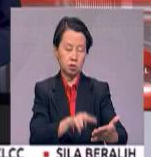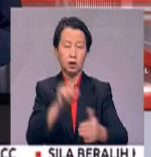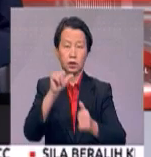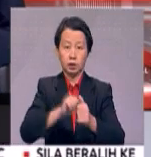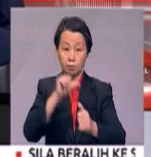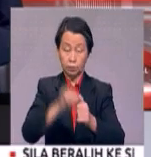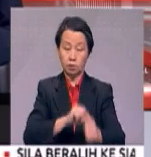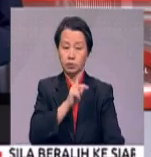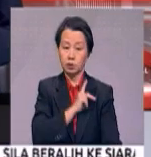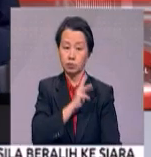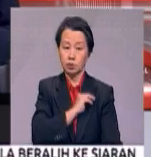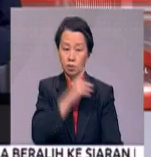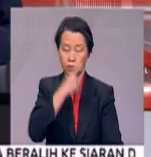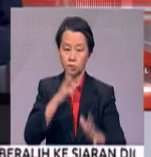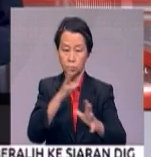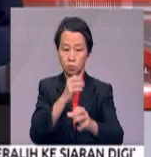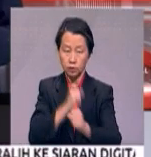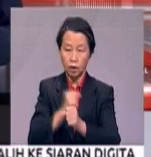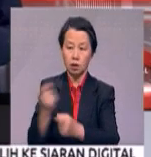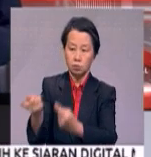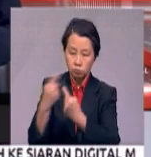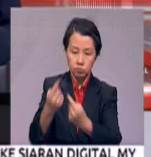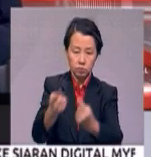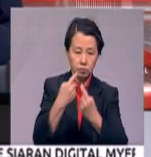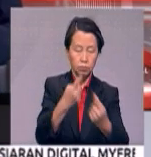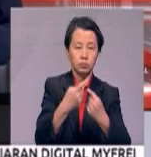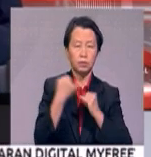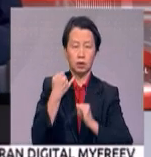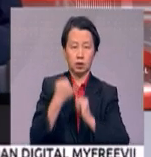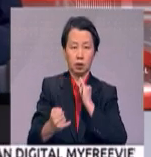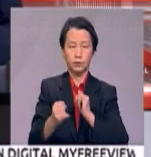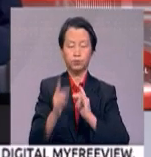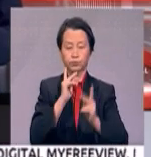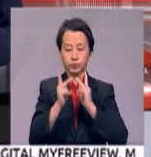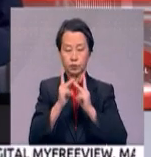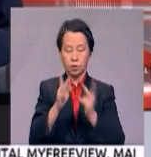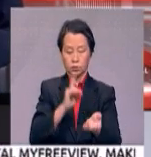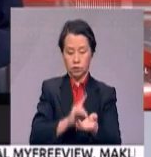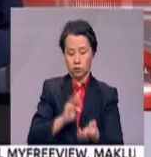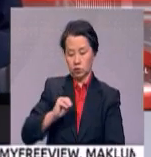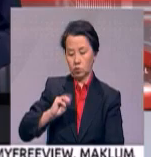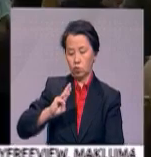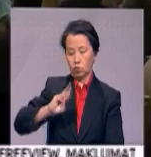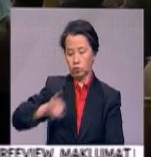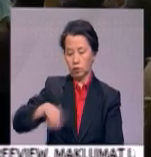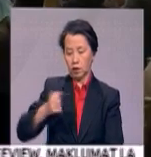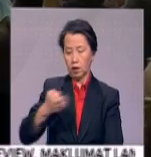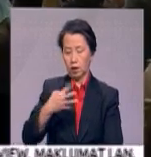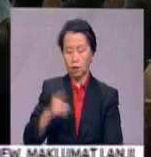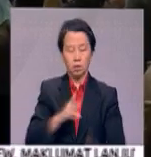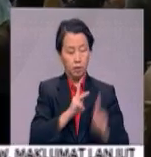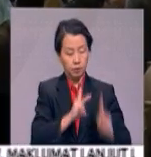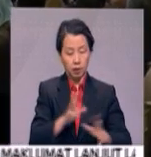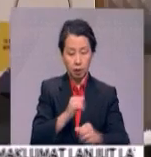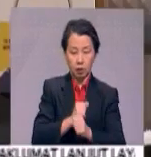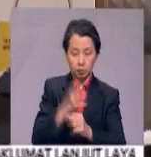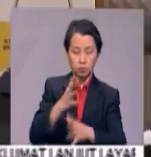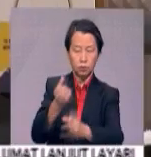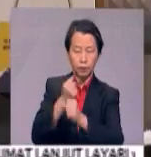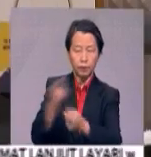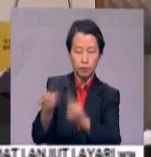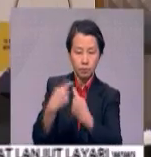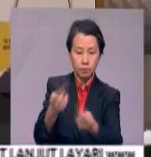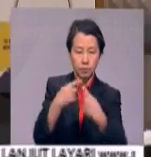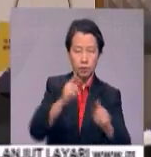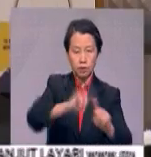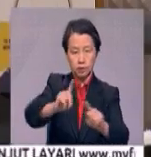setiap kementerian bagi mendapatkan maklum balas terakhir. Tambah Dr. Mujahid, pihaknya mengambil inisiatif mendapatkan maklum balas